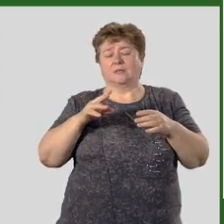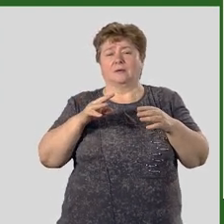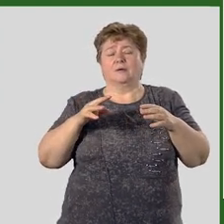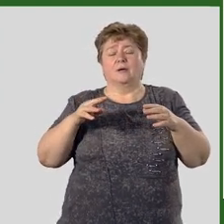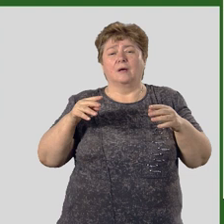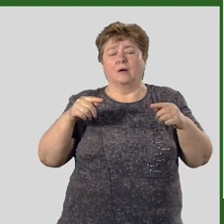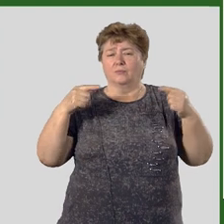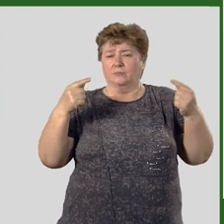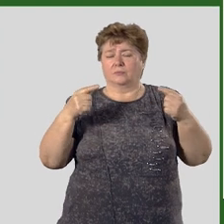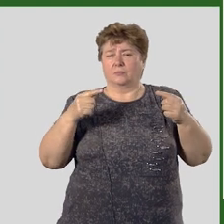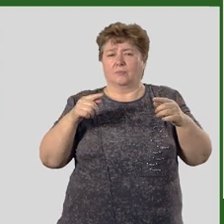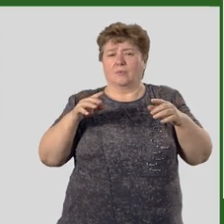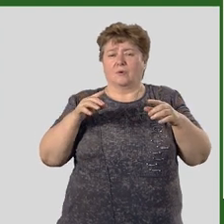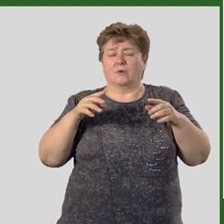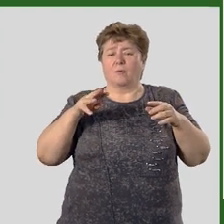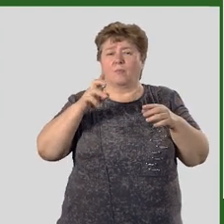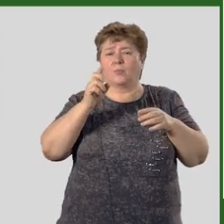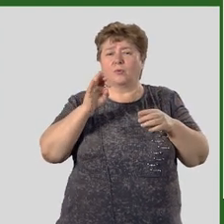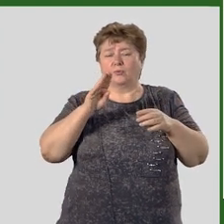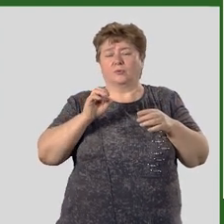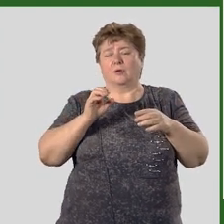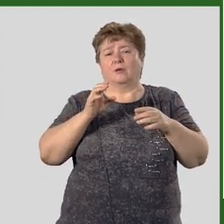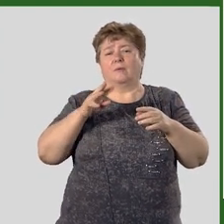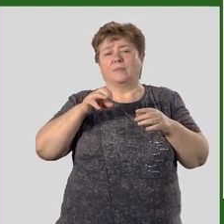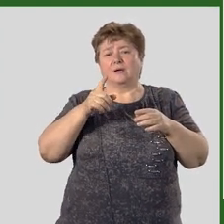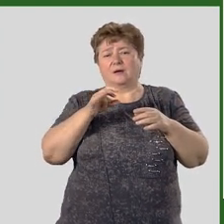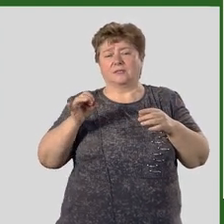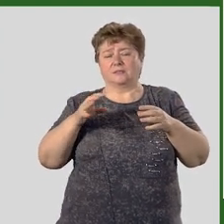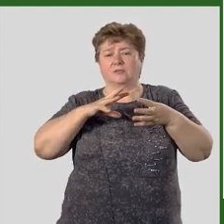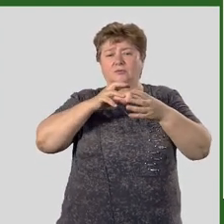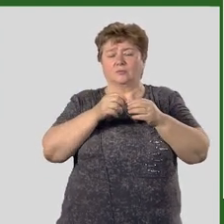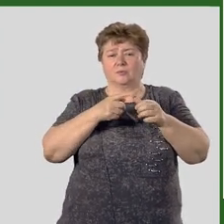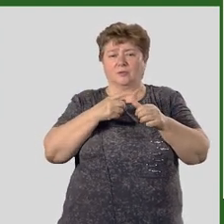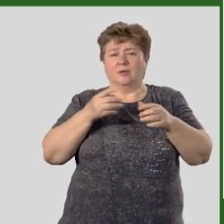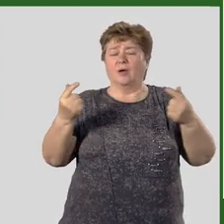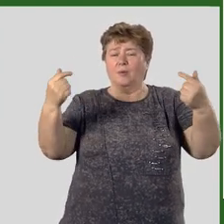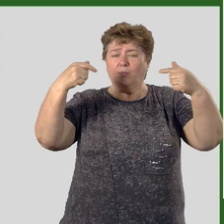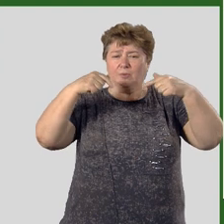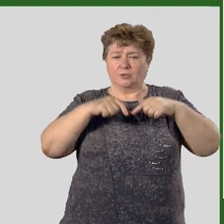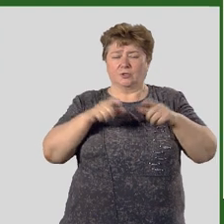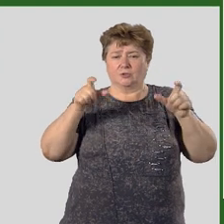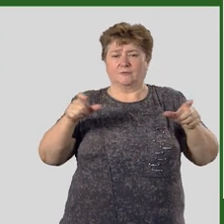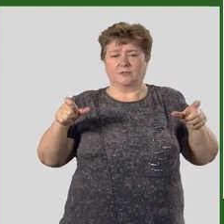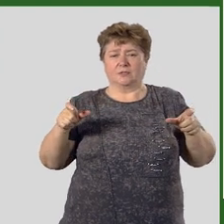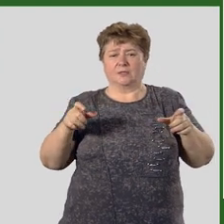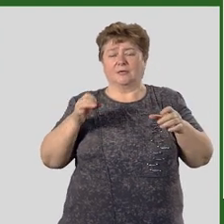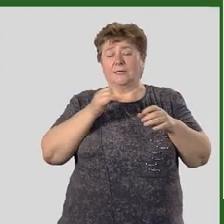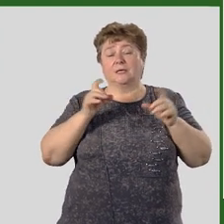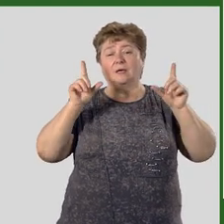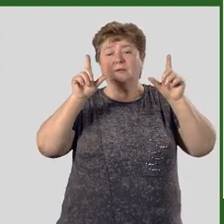Миграционным масштабом или брутто миграцией называется сумма приезжающего населения